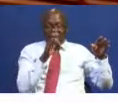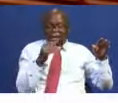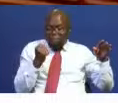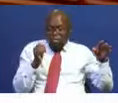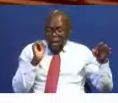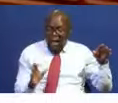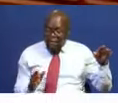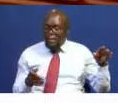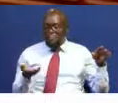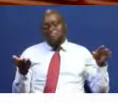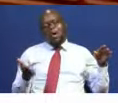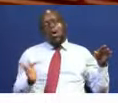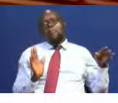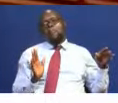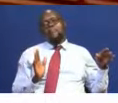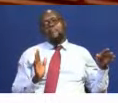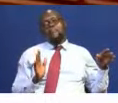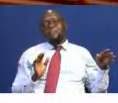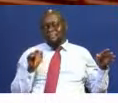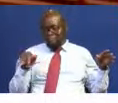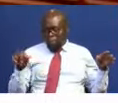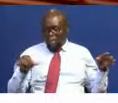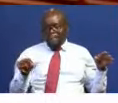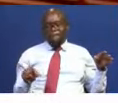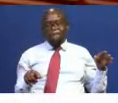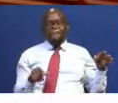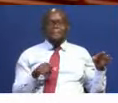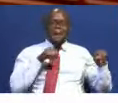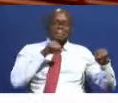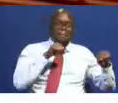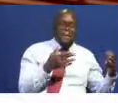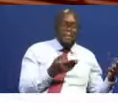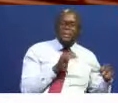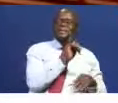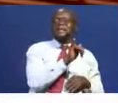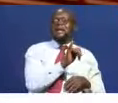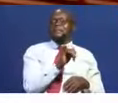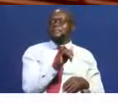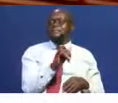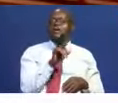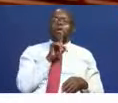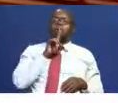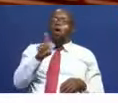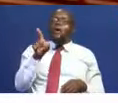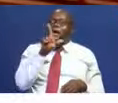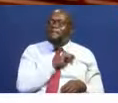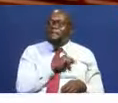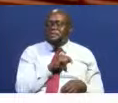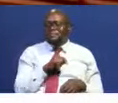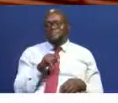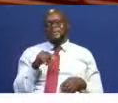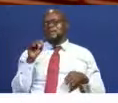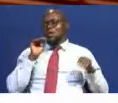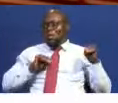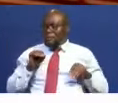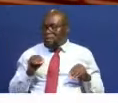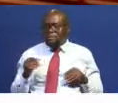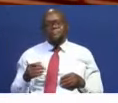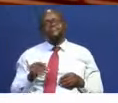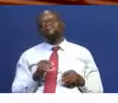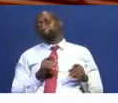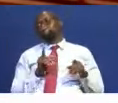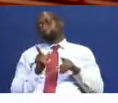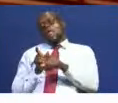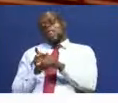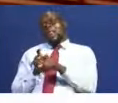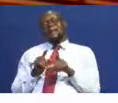isipoenda hivyo, basi wao ndio wataumia. Na wakishachukua zile order, maneno inabadilika kukichafuka.